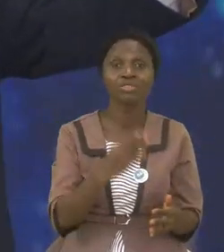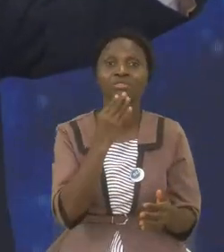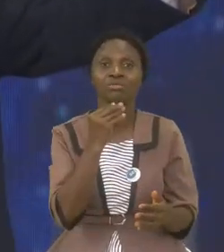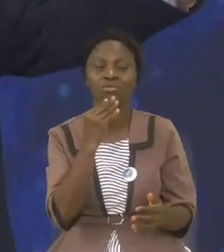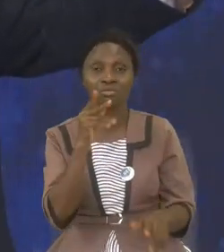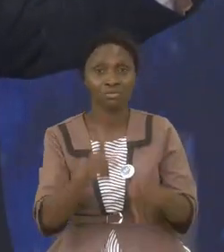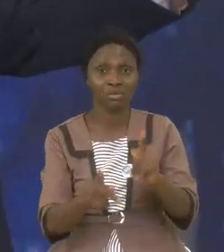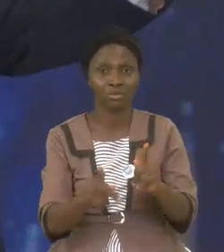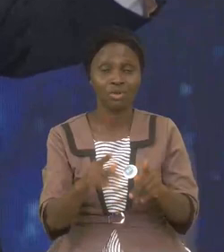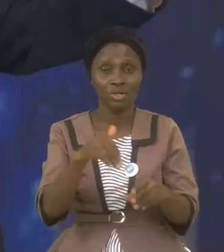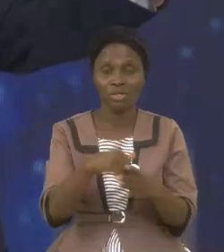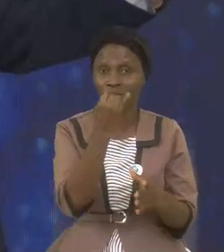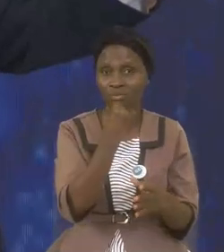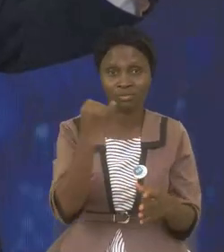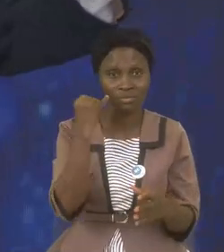Juifs, en Israël,